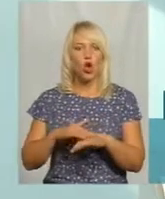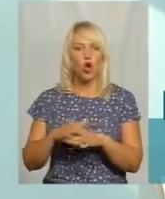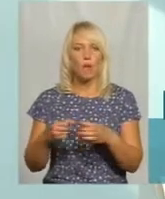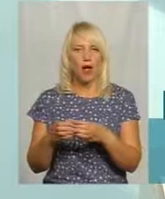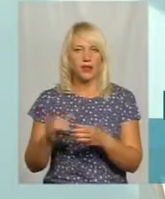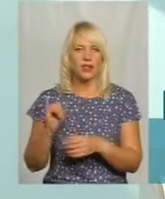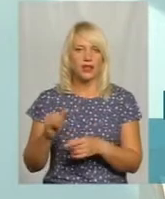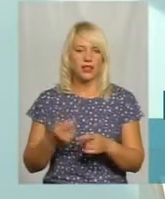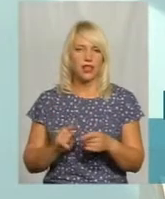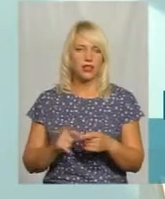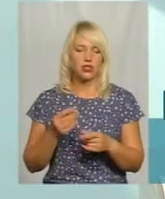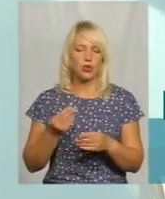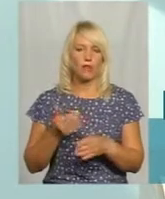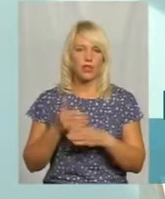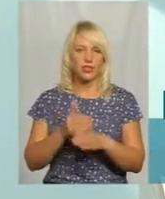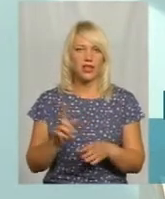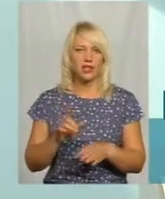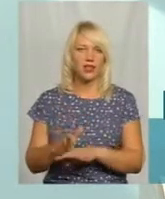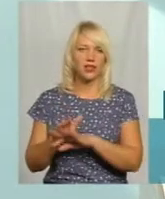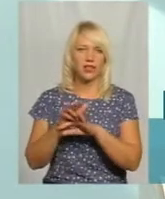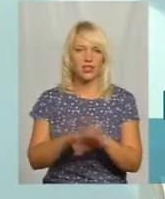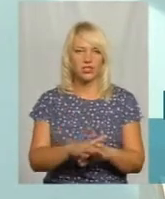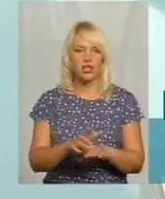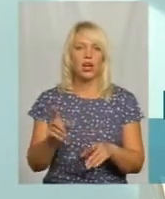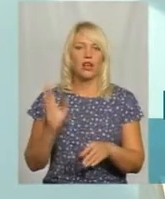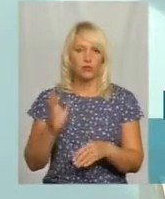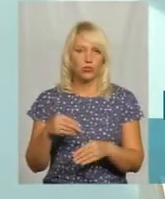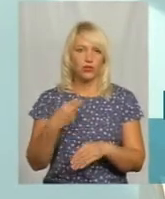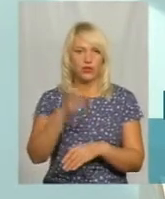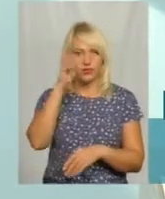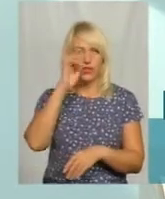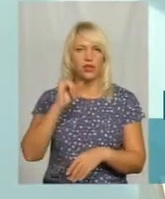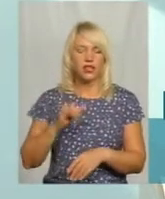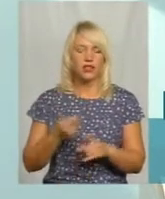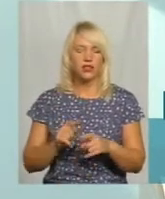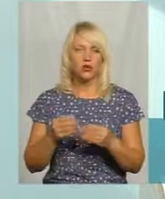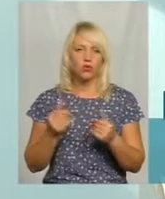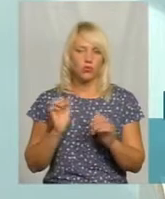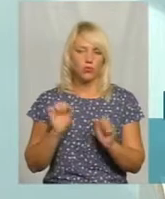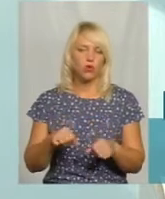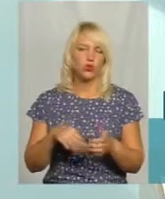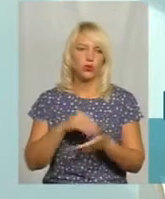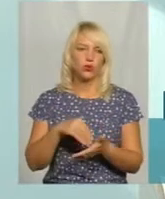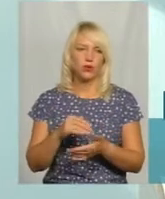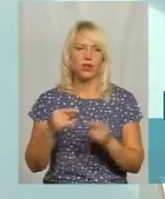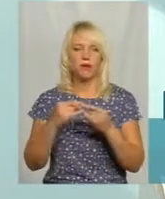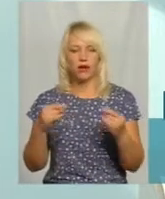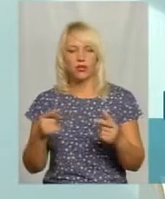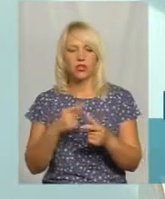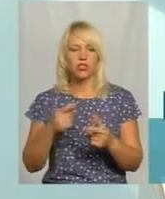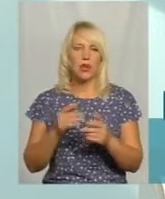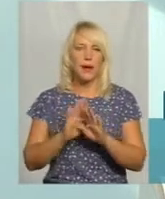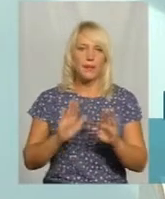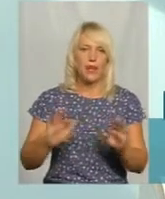субвенція, яка державна надійшла, вона все рівно від них нікуди не піде. Вони можуть її на ці кошти вже закупити парти чи меблі